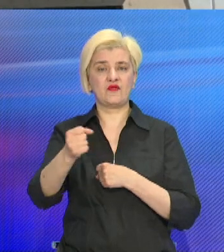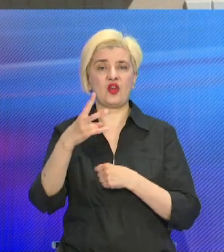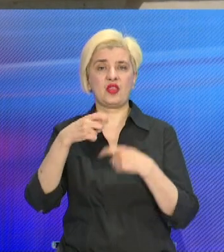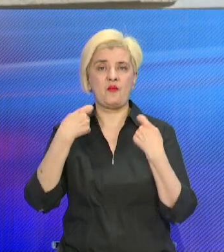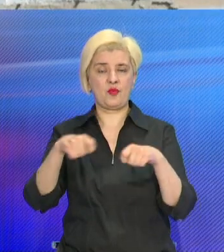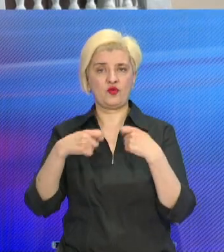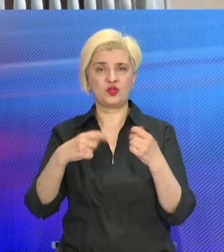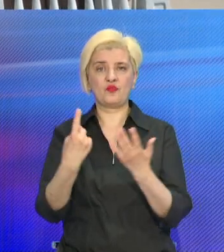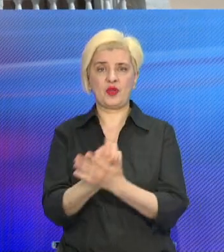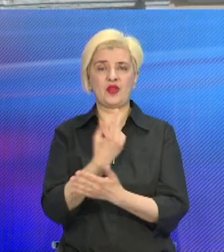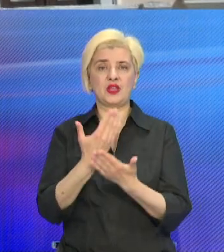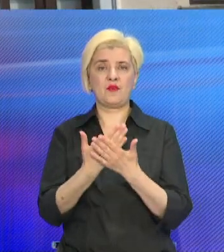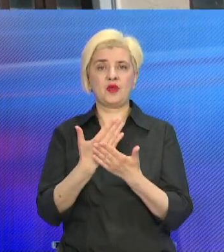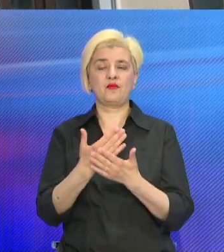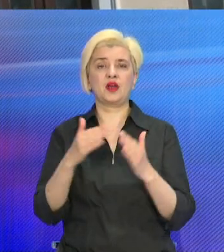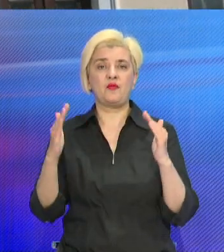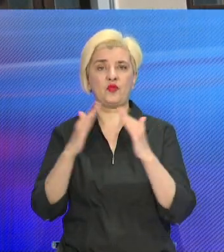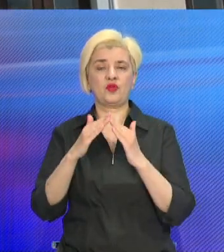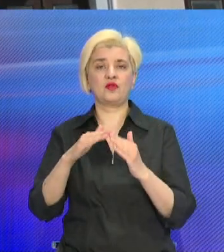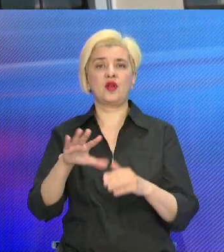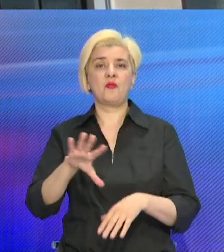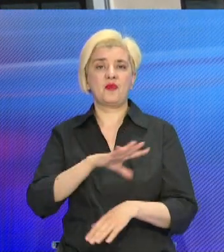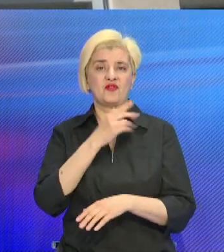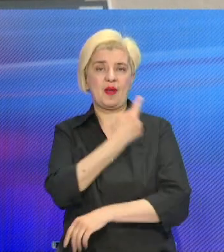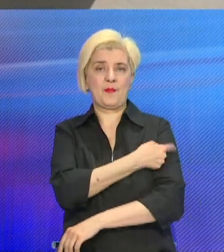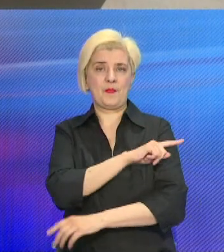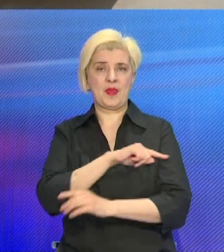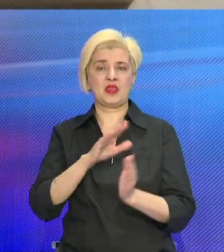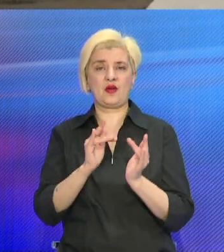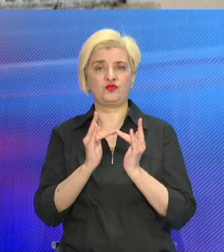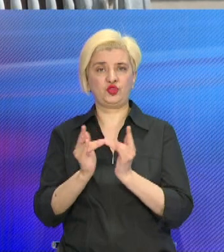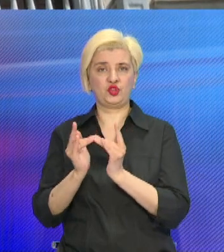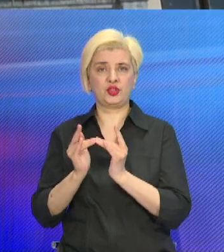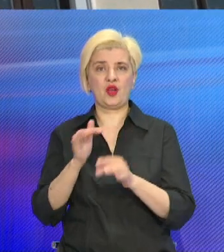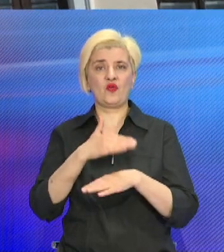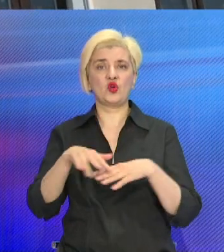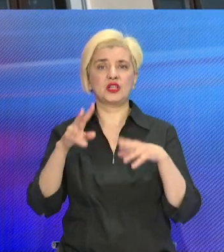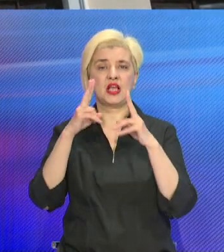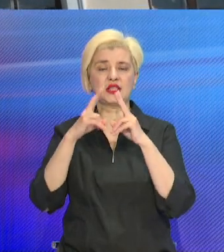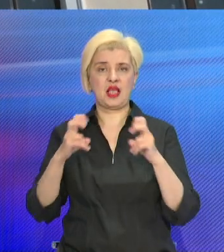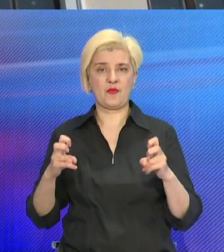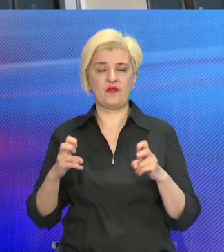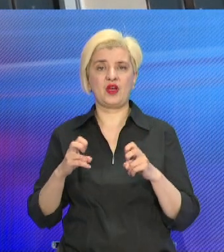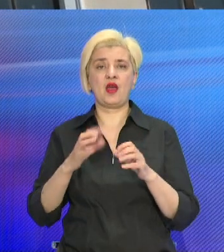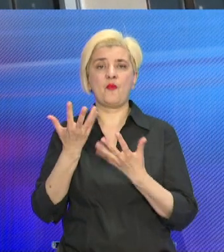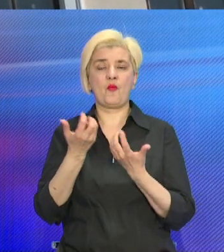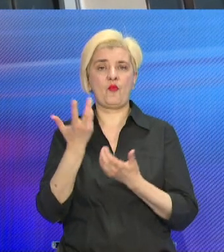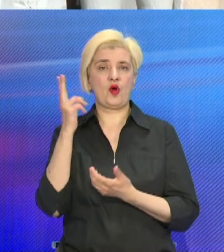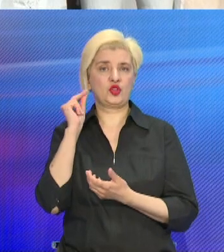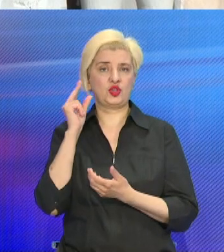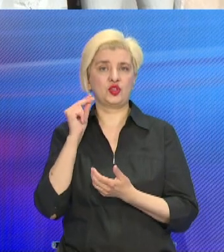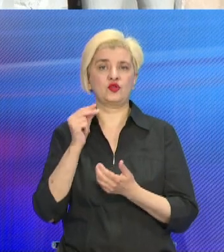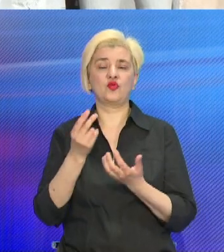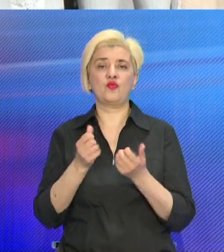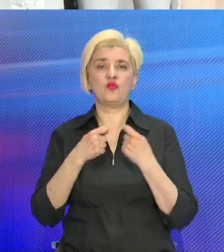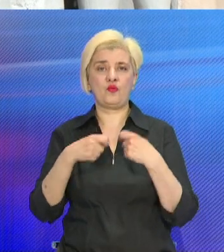будинок былого мединтерната на улице Замковая. Сярод районов по колькости пропонованных до продажу будинков у лидерах